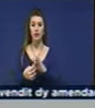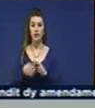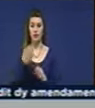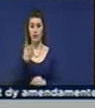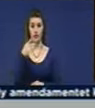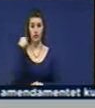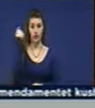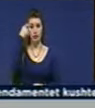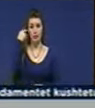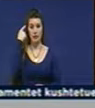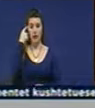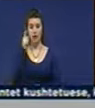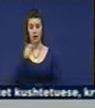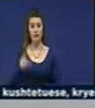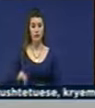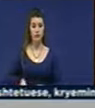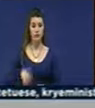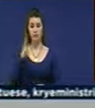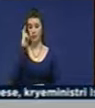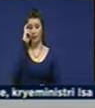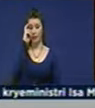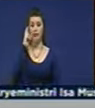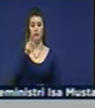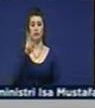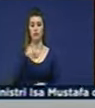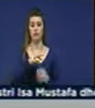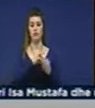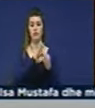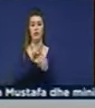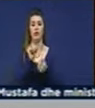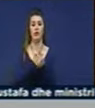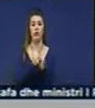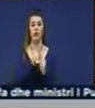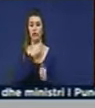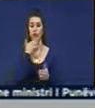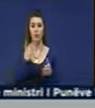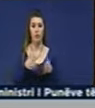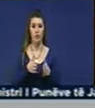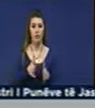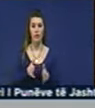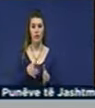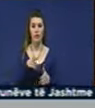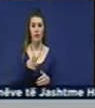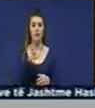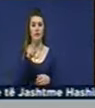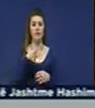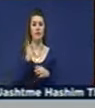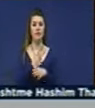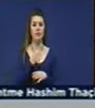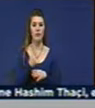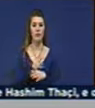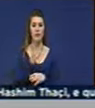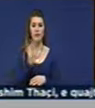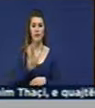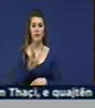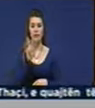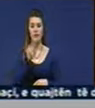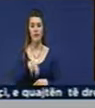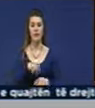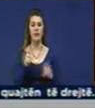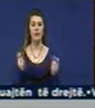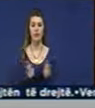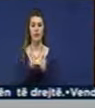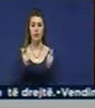në Maltezi ka pas një rrugtim të gjatë në rrethanat e vështira, edhe pse në trojet e veta shekullore, por në një